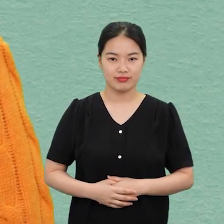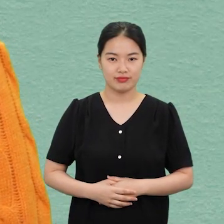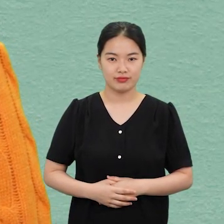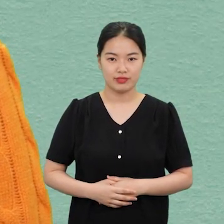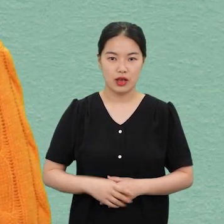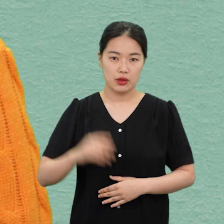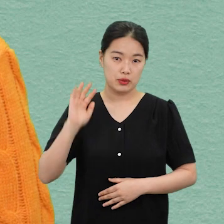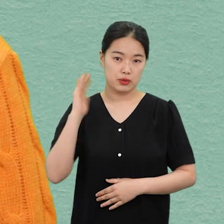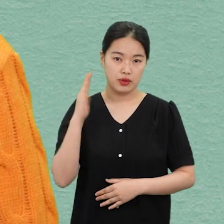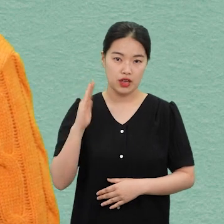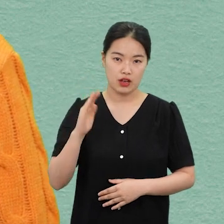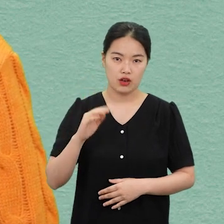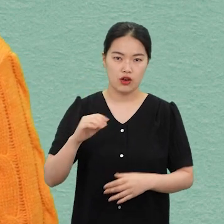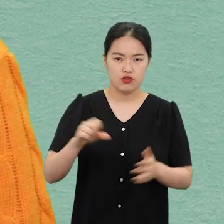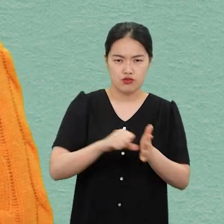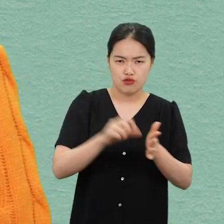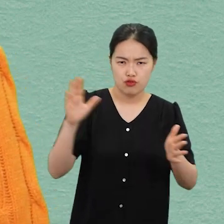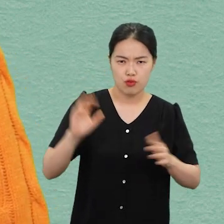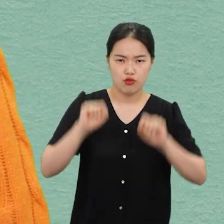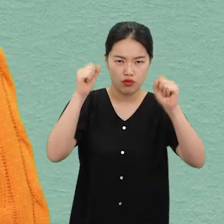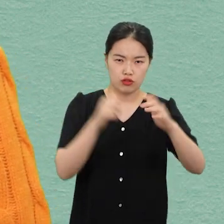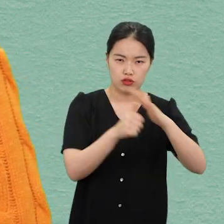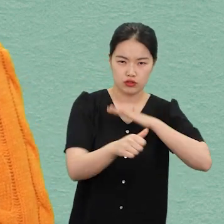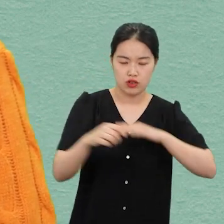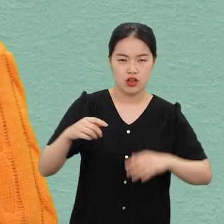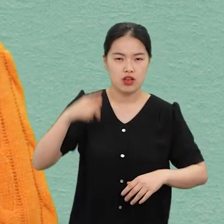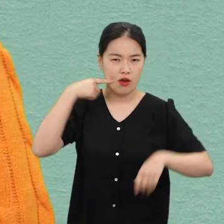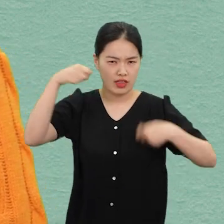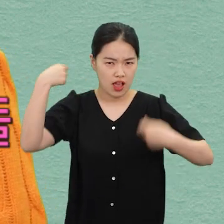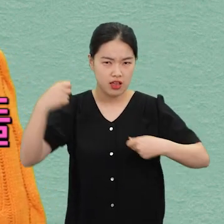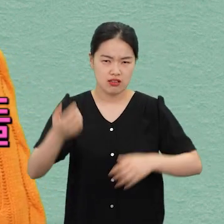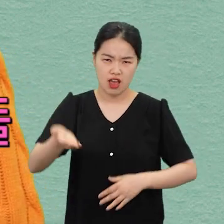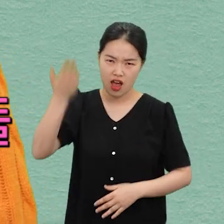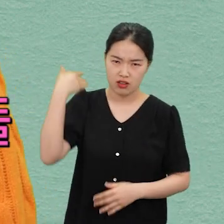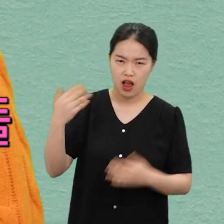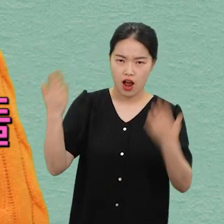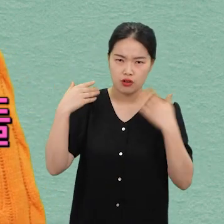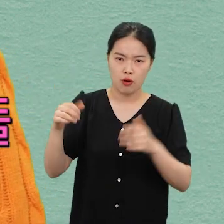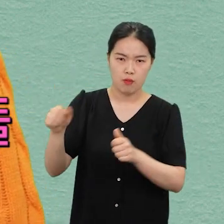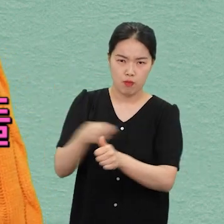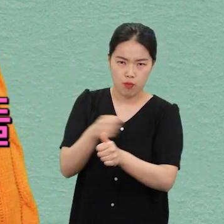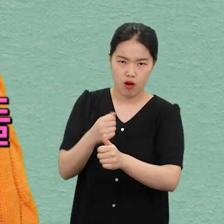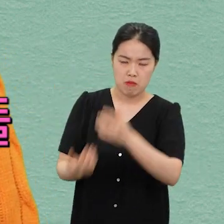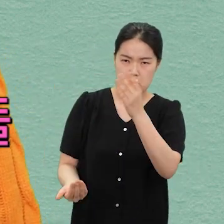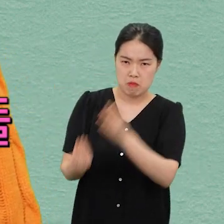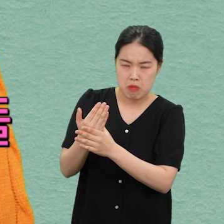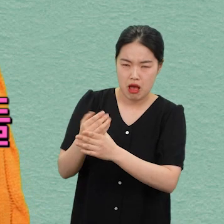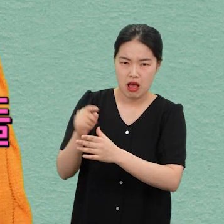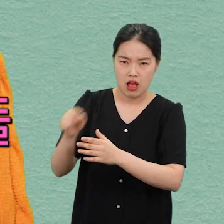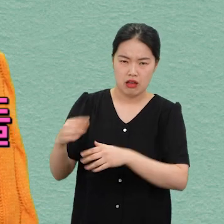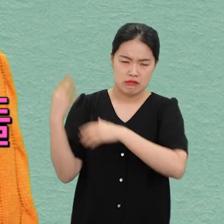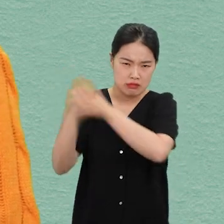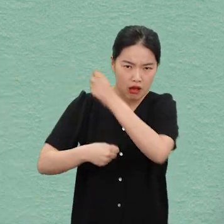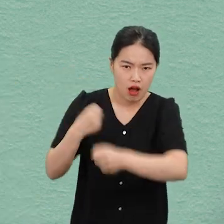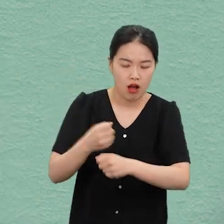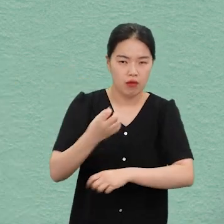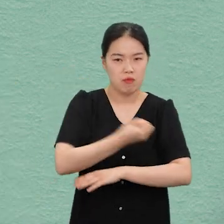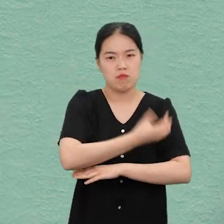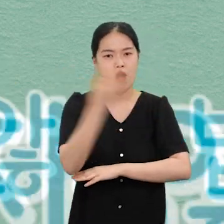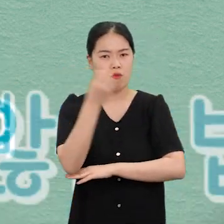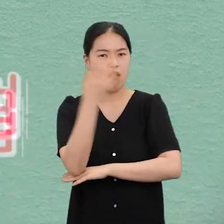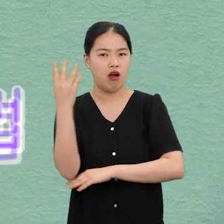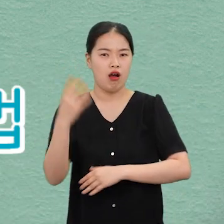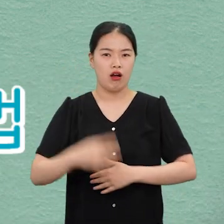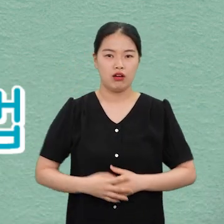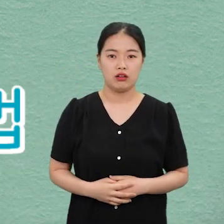최근 들어 유명 운동선수나 연예인들의 과거 학교폭력 문제가 심심치 않게 수면 위로 올라오곤 하죠.